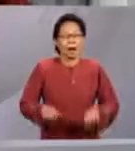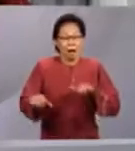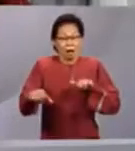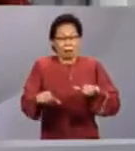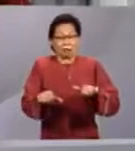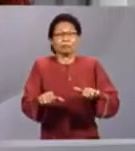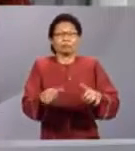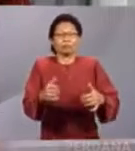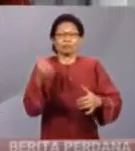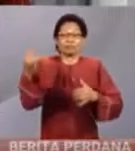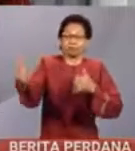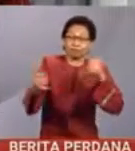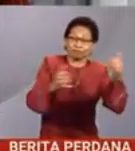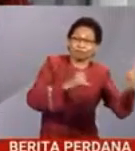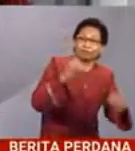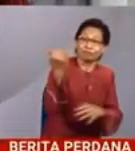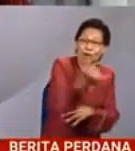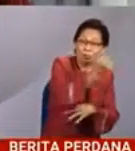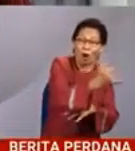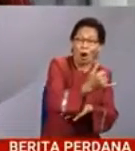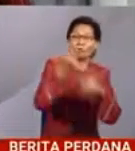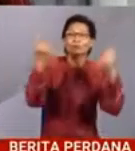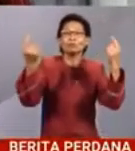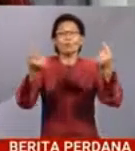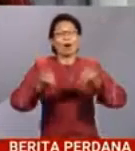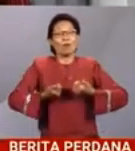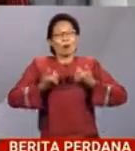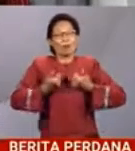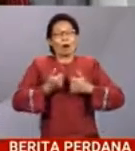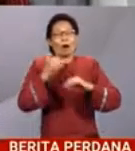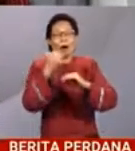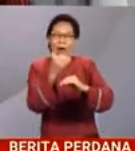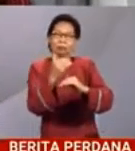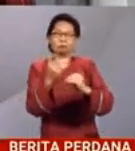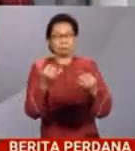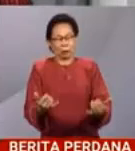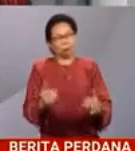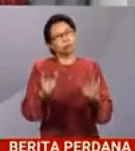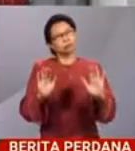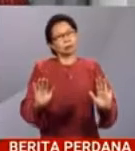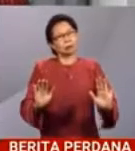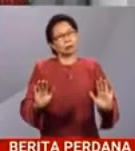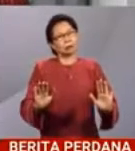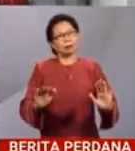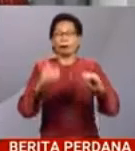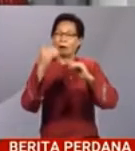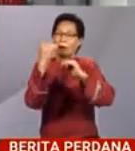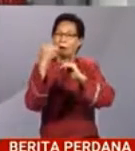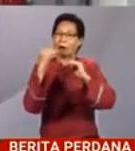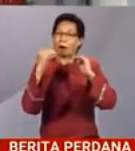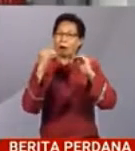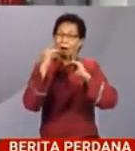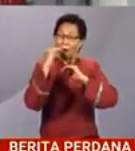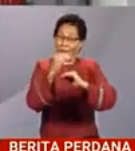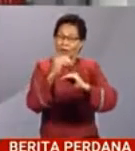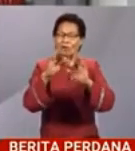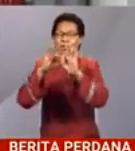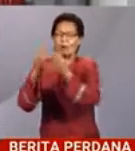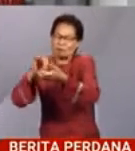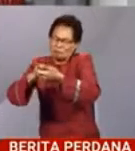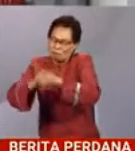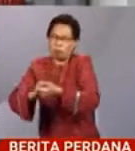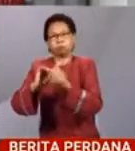Aktiviti ziarah-menziarah sempena Aidilfitri dihadkan pada hari ini sahaja. Juga hanya terhad kepada ahli keluarga